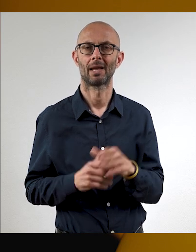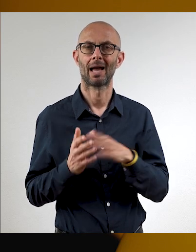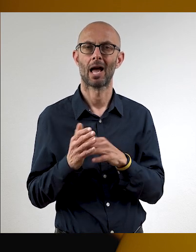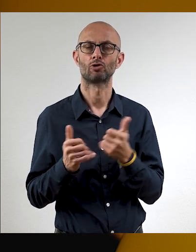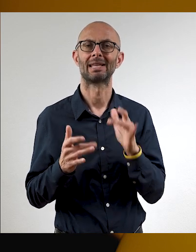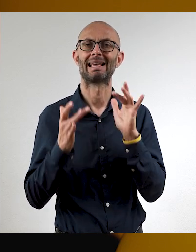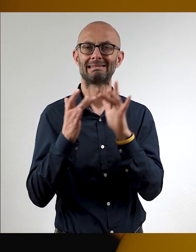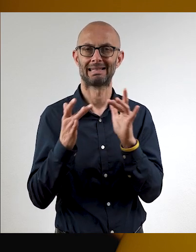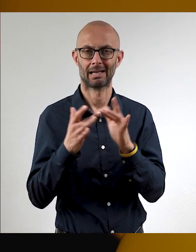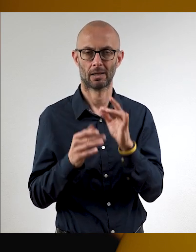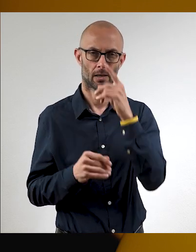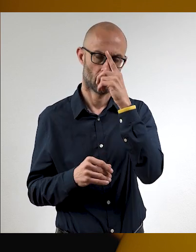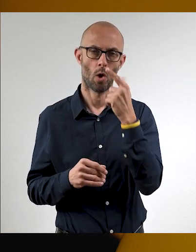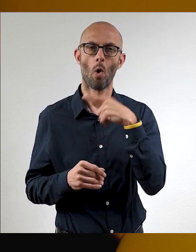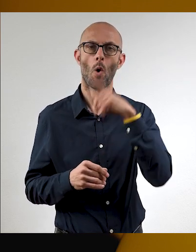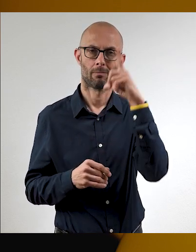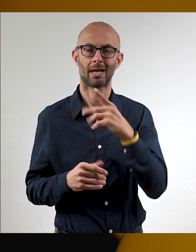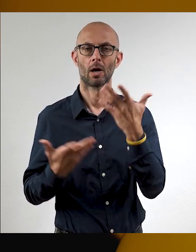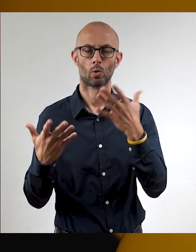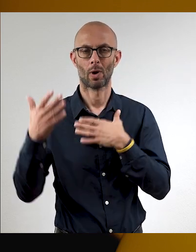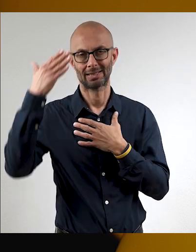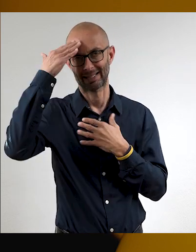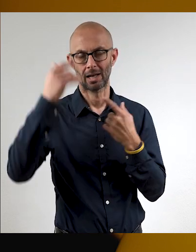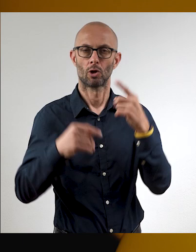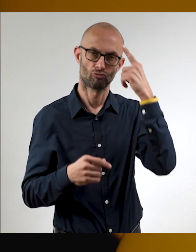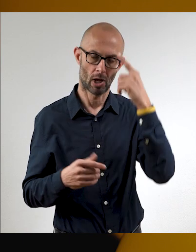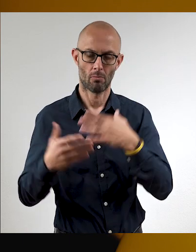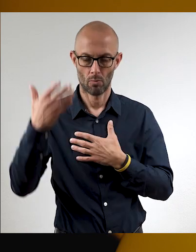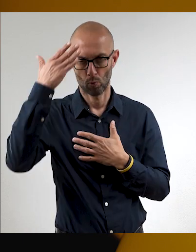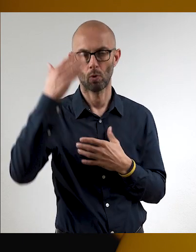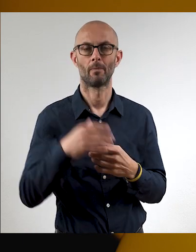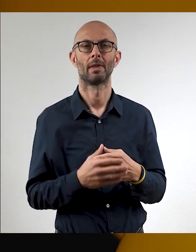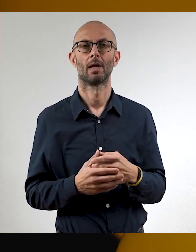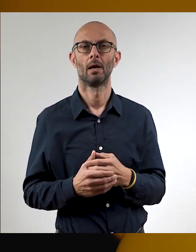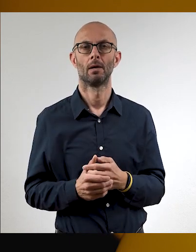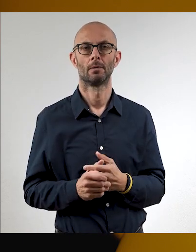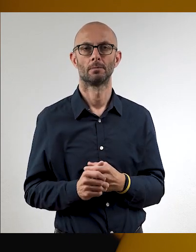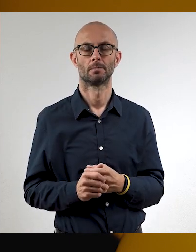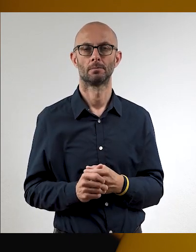kakšen je stik obeh rok s telesom, s čelom.